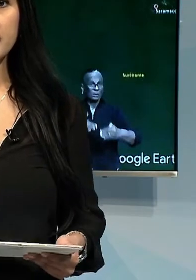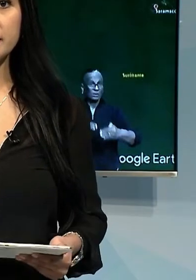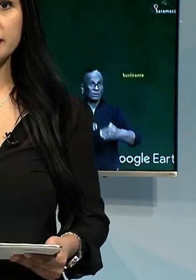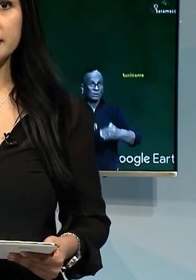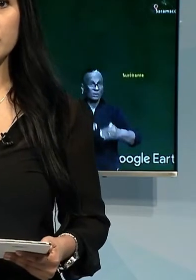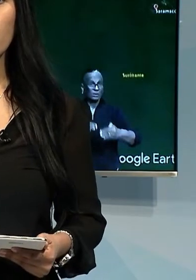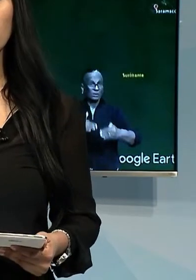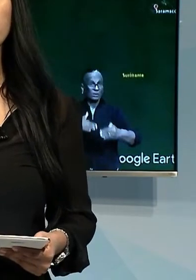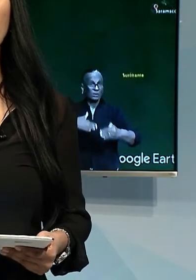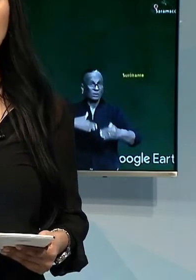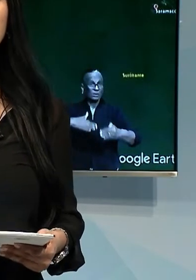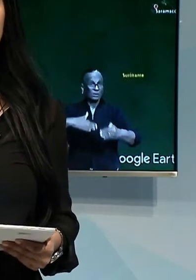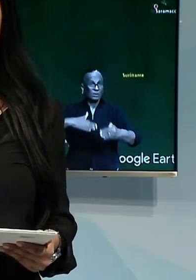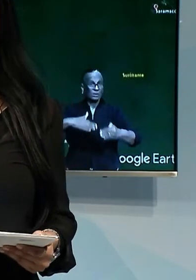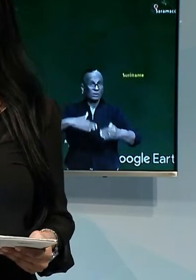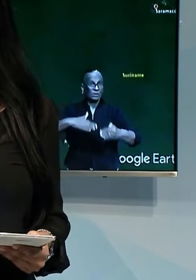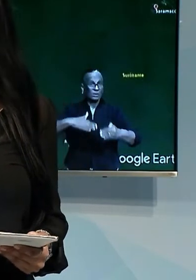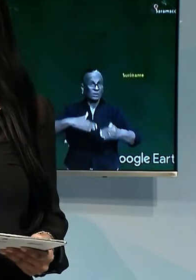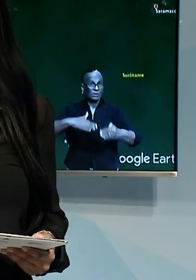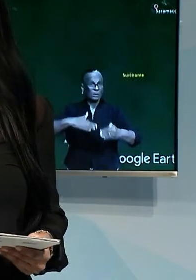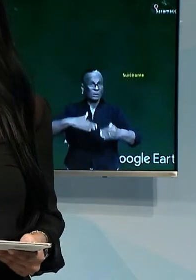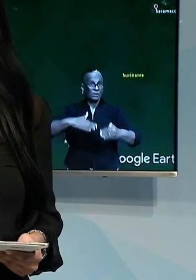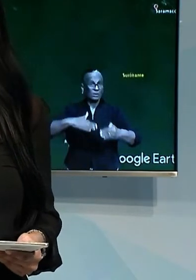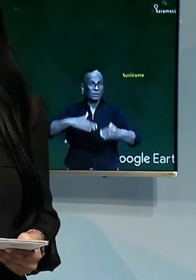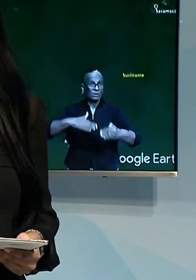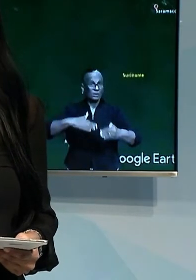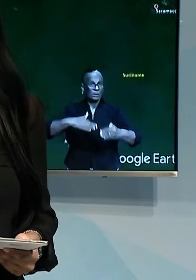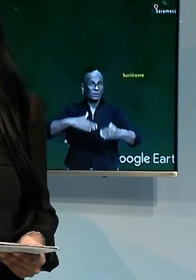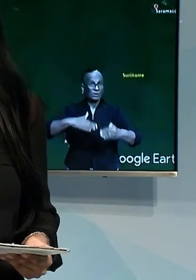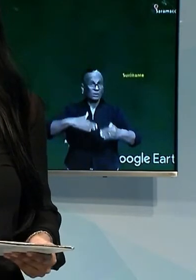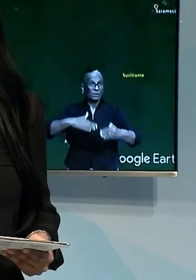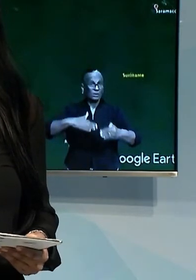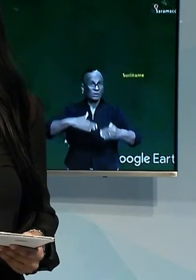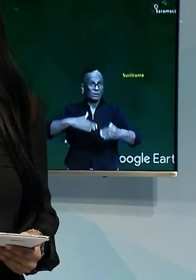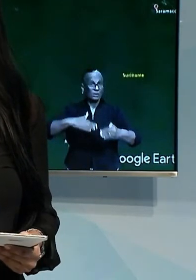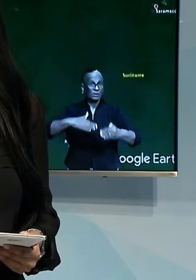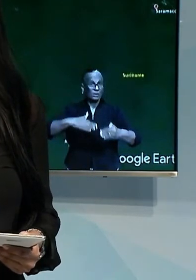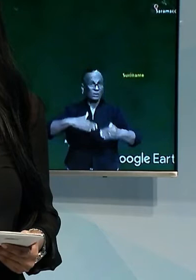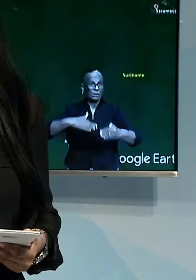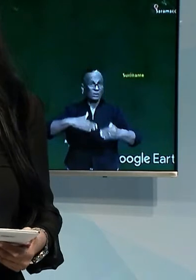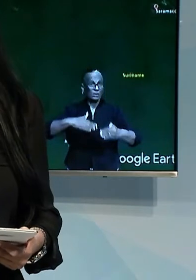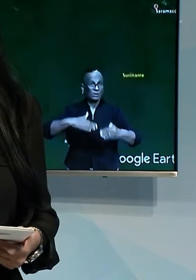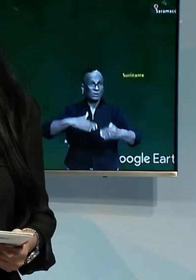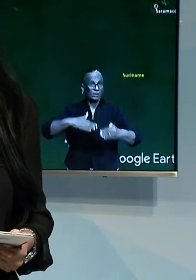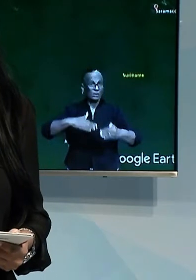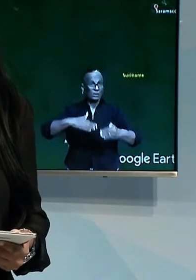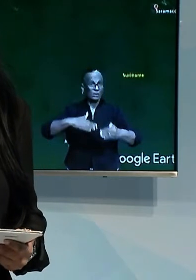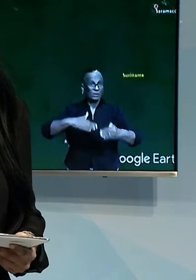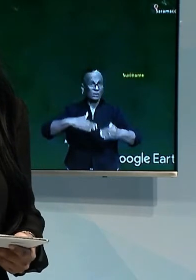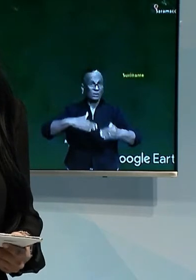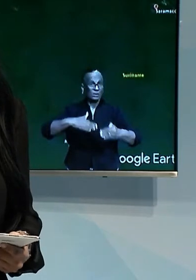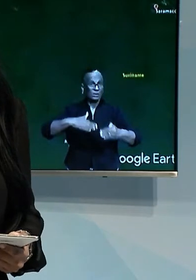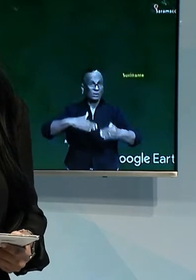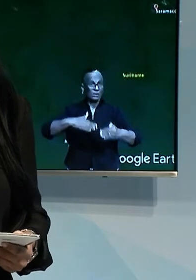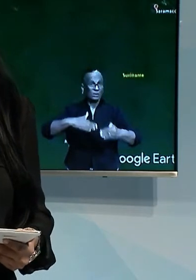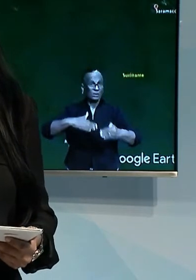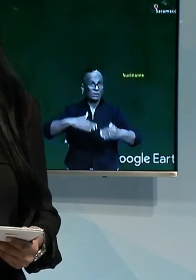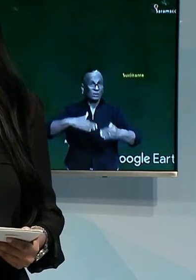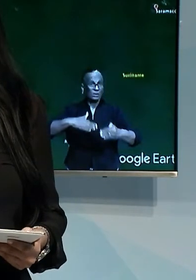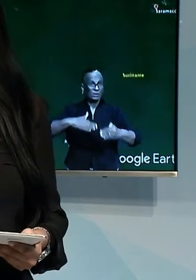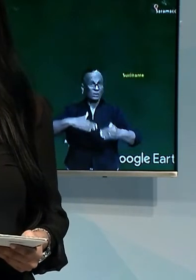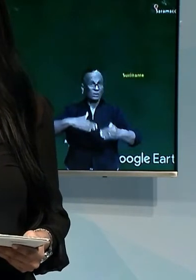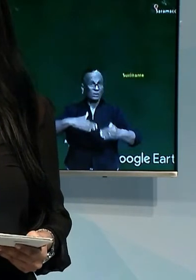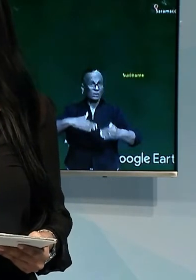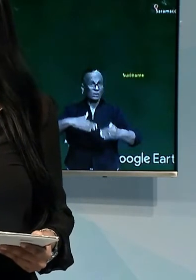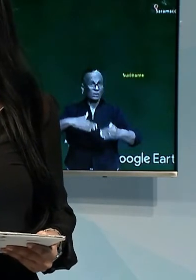Babel zegt dat er ook op de oostgrens controleposten zijn. Verder geeft ze aan dat op de grensrivieren in het Corentijn, Marowijne